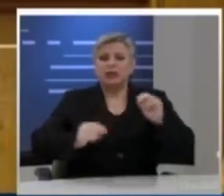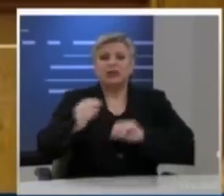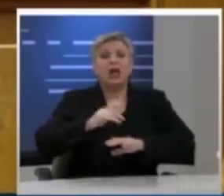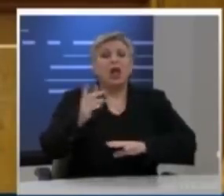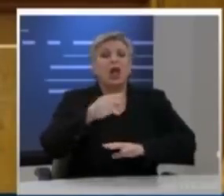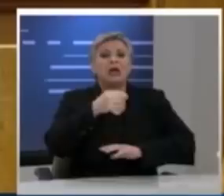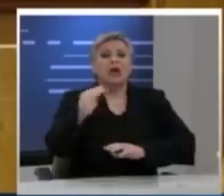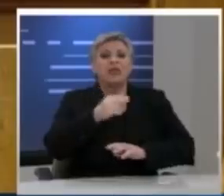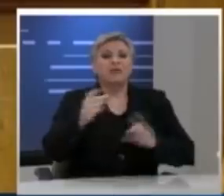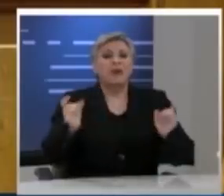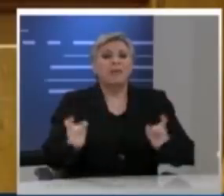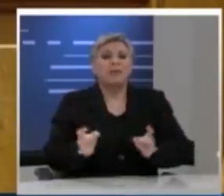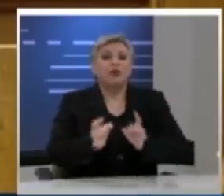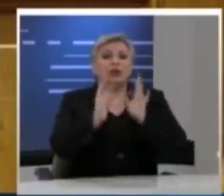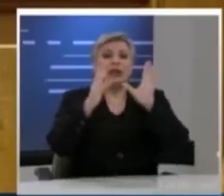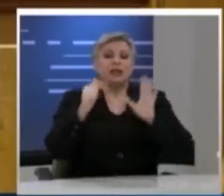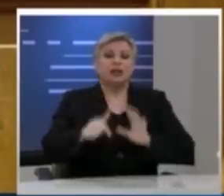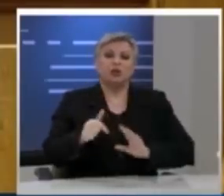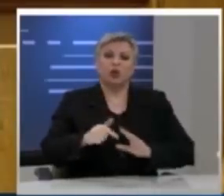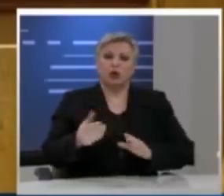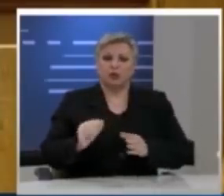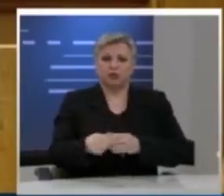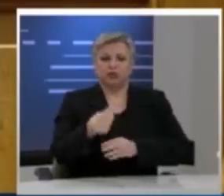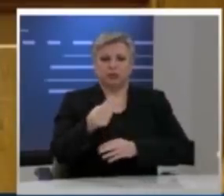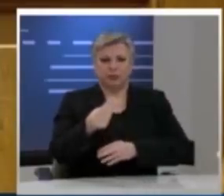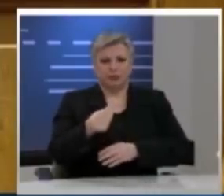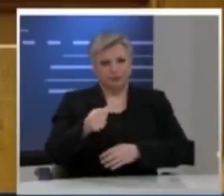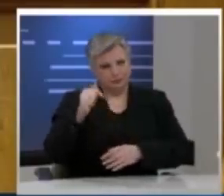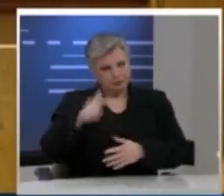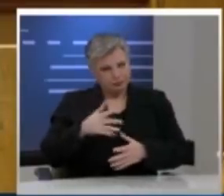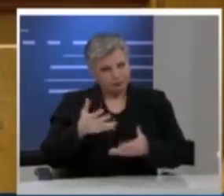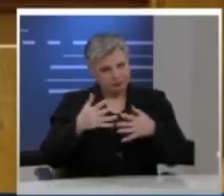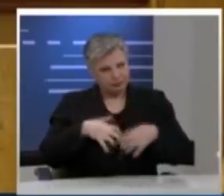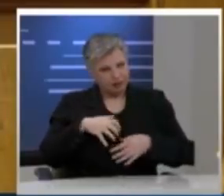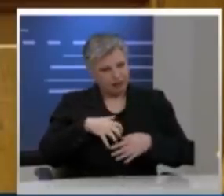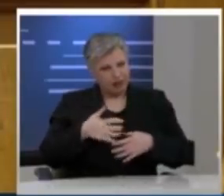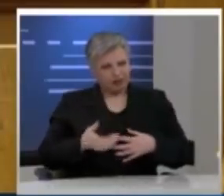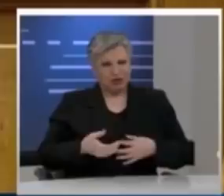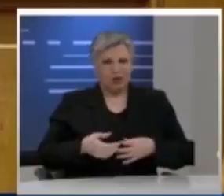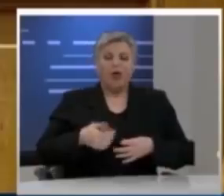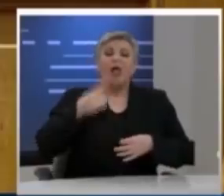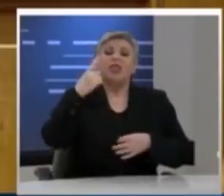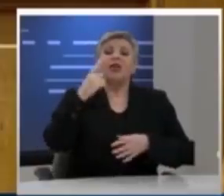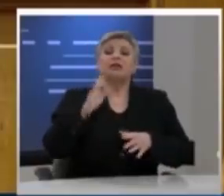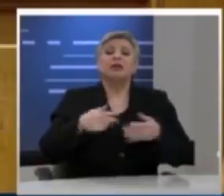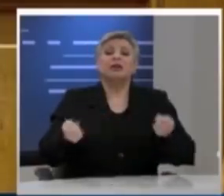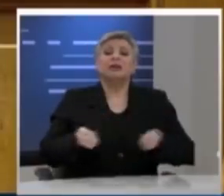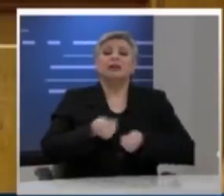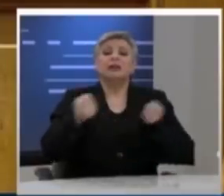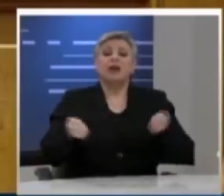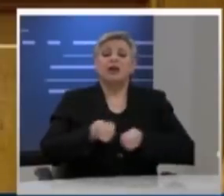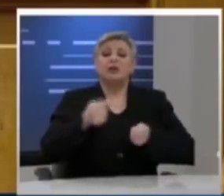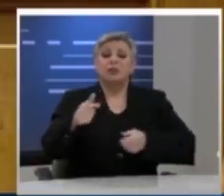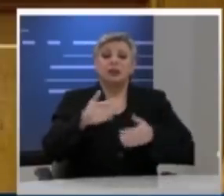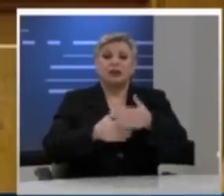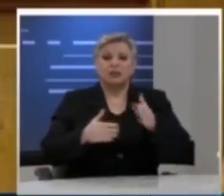επίκαιρο και εκτός ύλης εδώ μόνο γελάνε μα καλά δεν ξέρουμε τι γίνεται δεν ξέρετε τι γίνεται σε σχολική